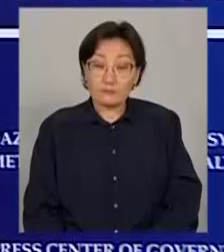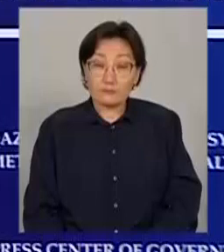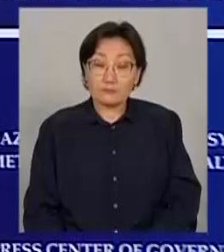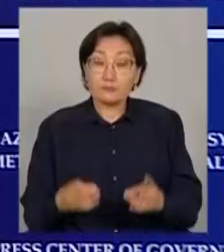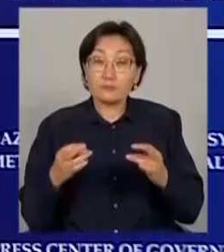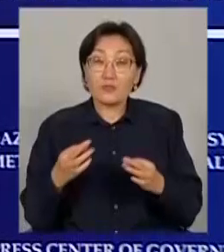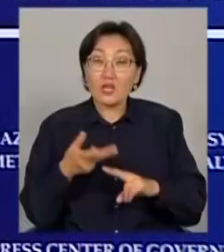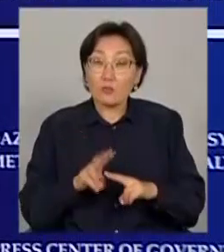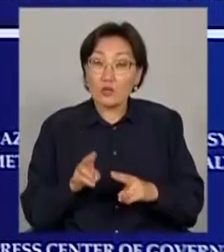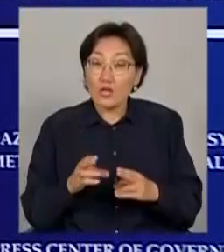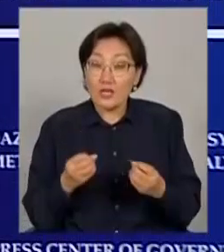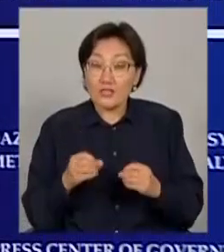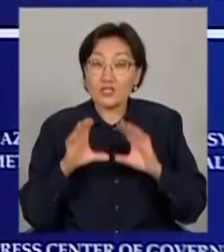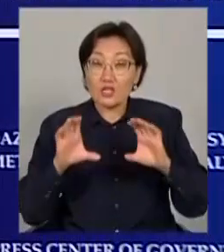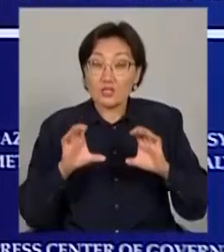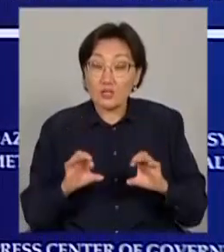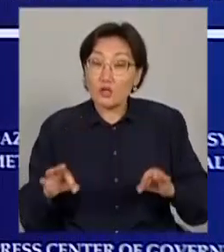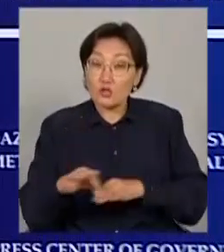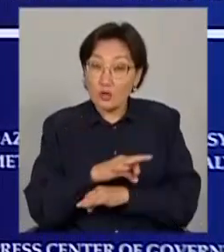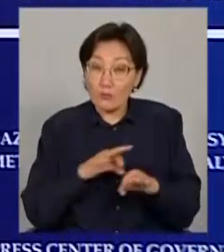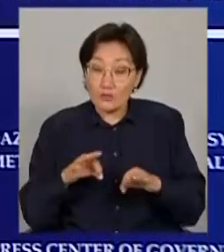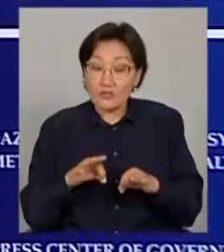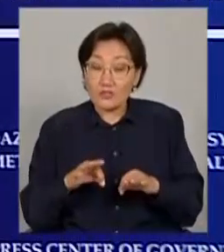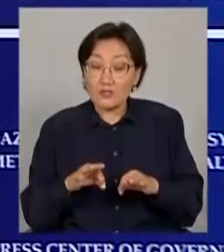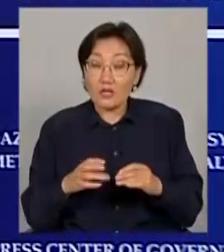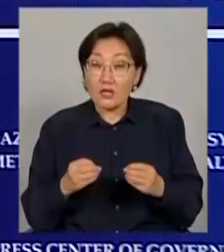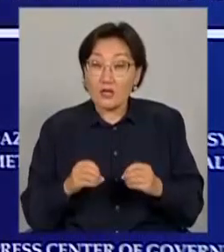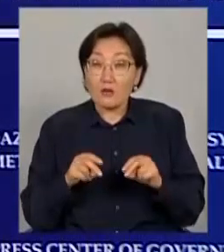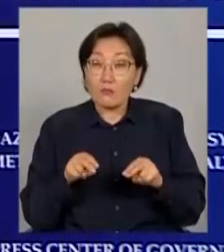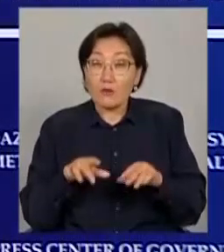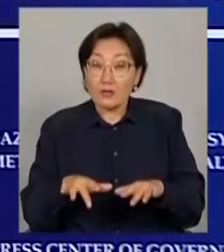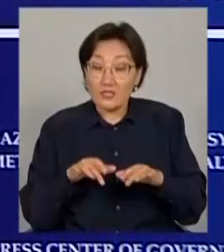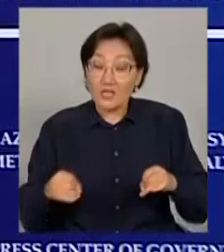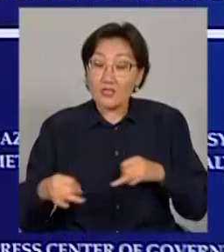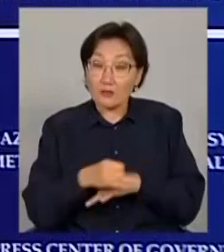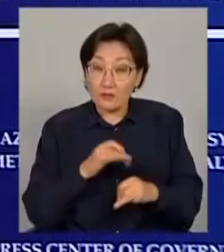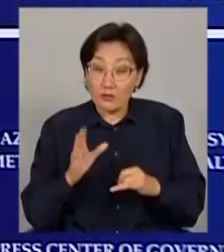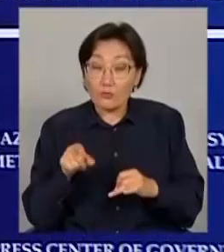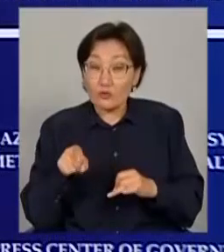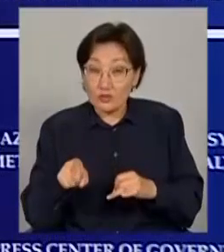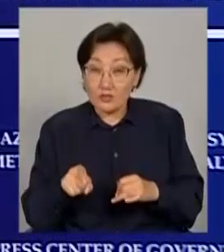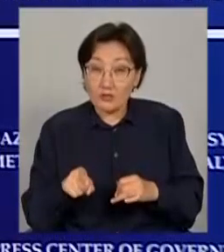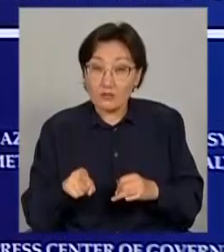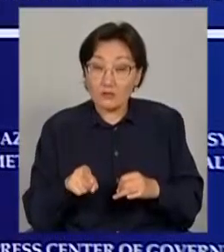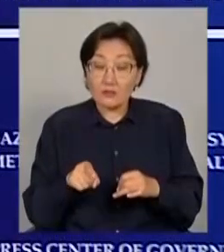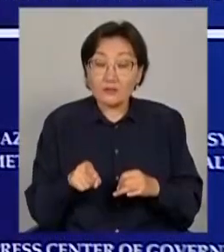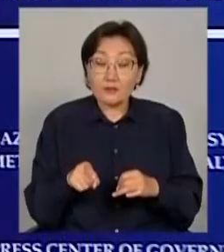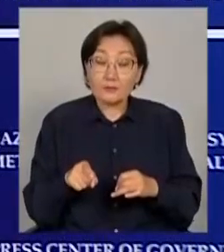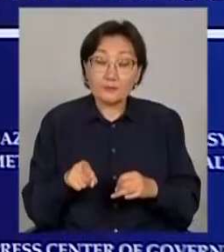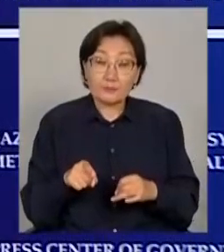Бірақ бұл әлі заң жобасы ретінде, бұл заң жобасы әлі парламентте талқыланады. Ол жерде де біраз